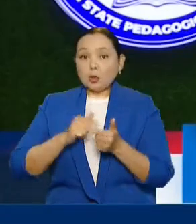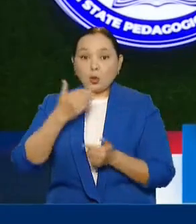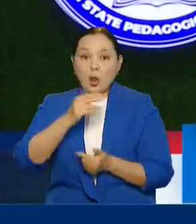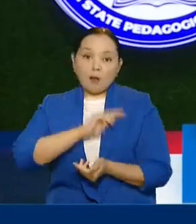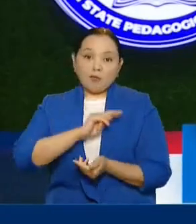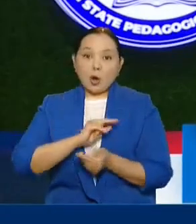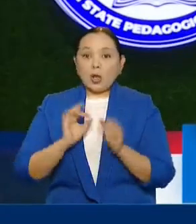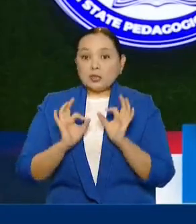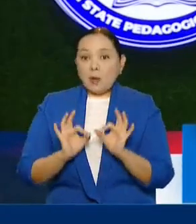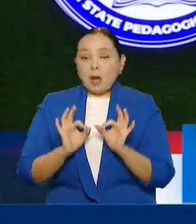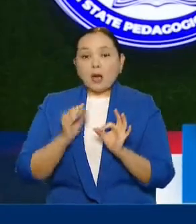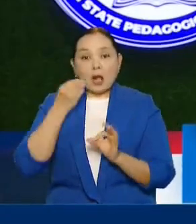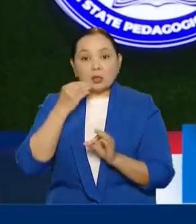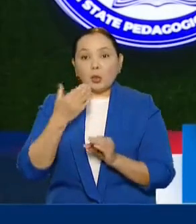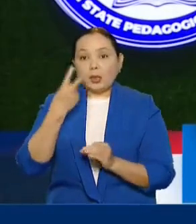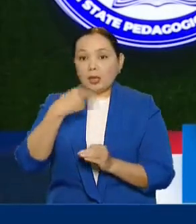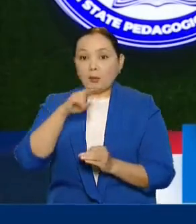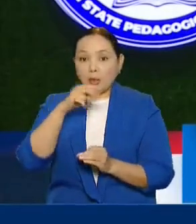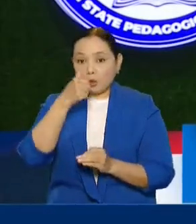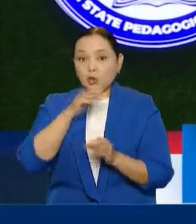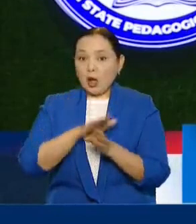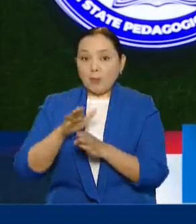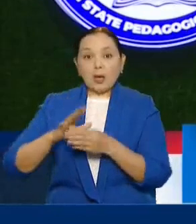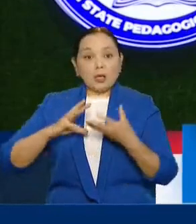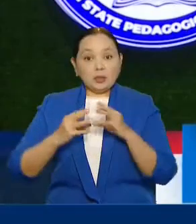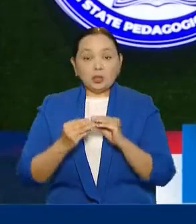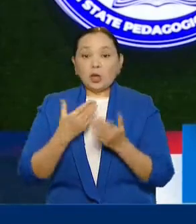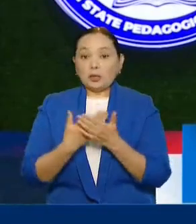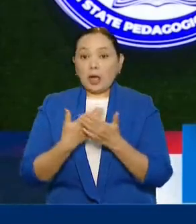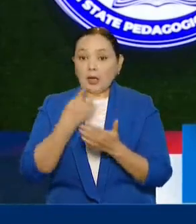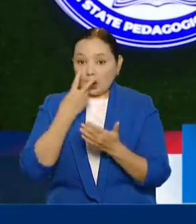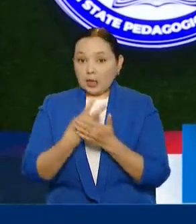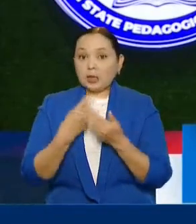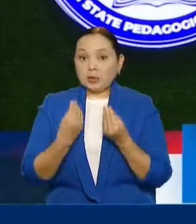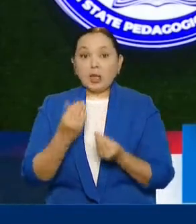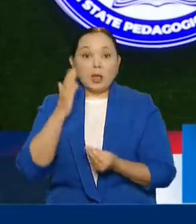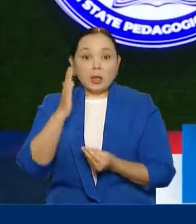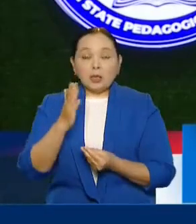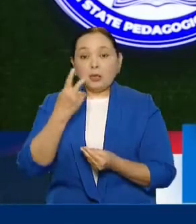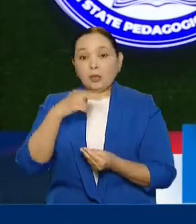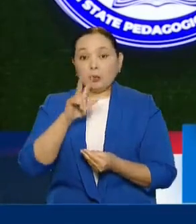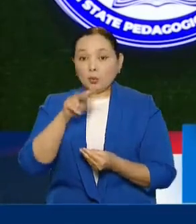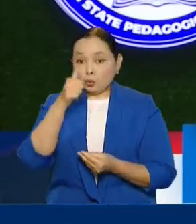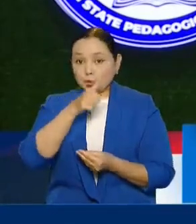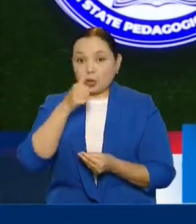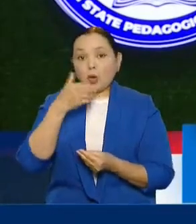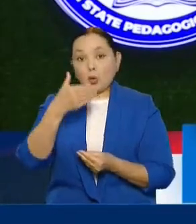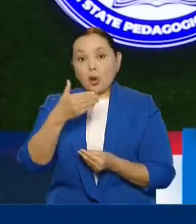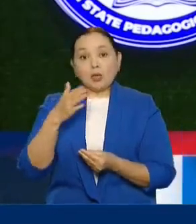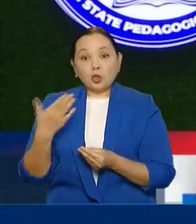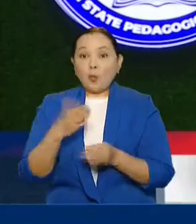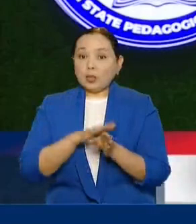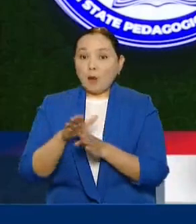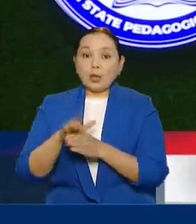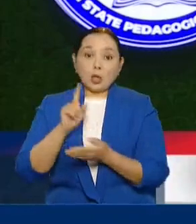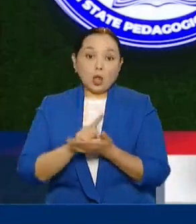faoliyatini samaradorligini 2022 yilda amalga oshirilgan natijalari tahlil qilindi va kelgusi 2023 yilda ular tomonidan amalga